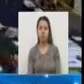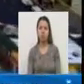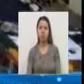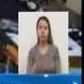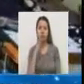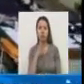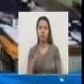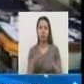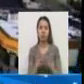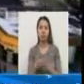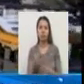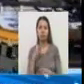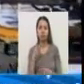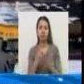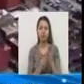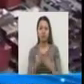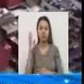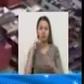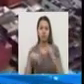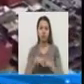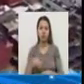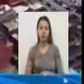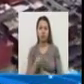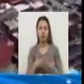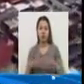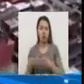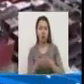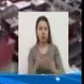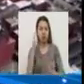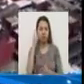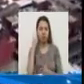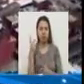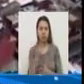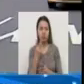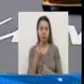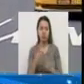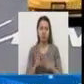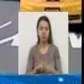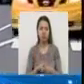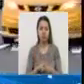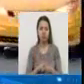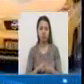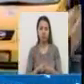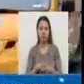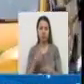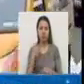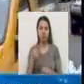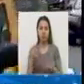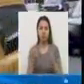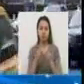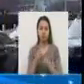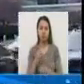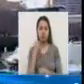Біріккен ұлттар ұйымы жер бетіндегі 200-ге тарта мемлекеттің басын қосқан әрі ұйым. Жаһандық саясаттағы беделі мықты. Құрамында 10-ға